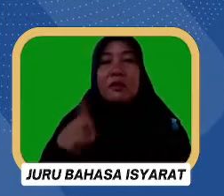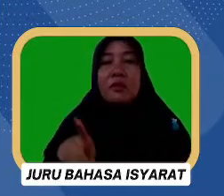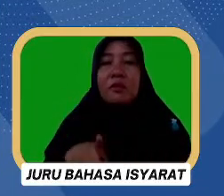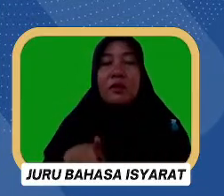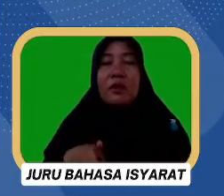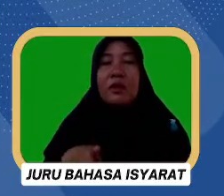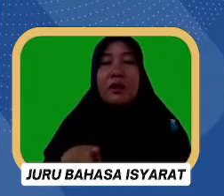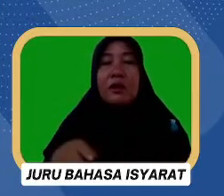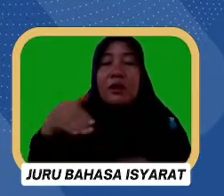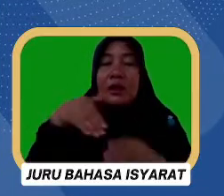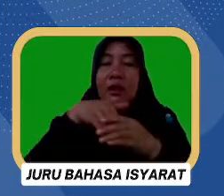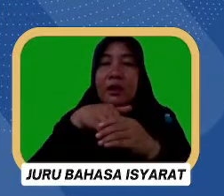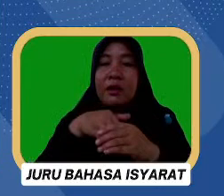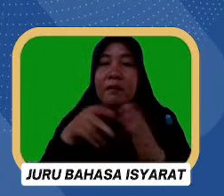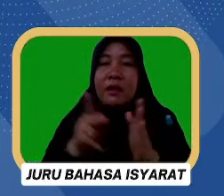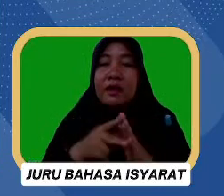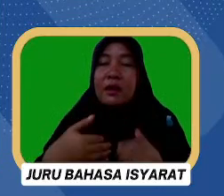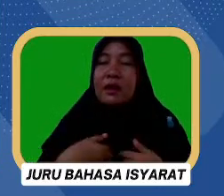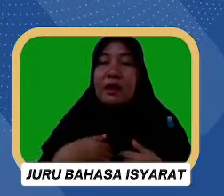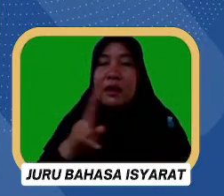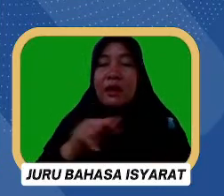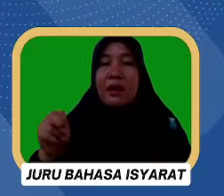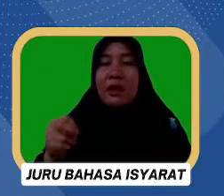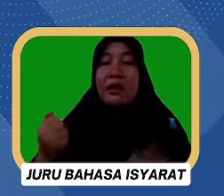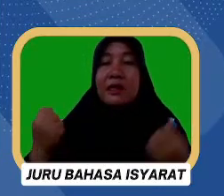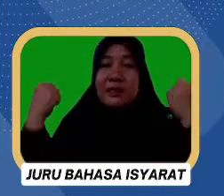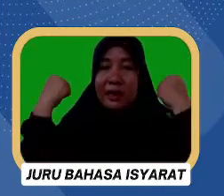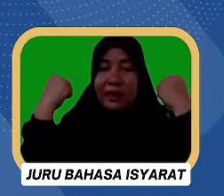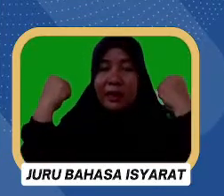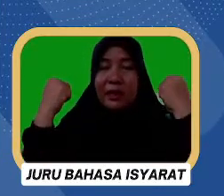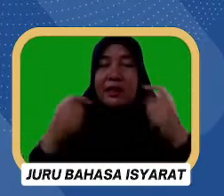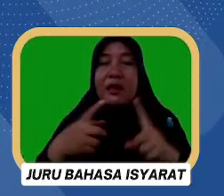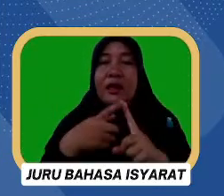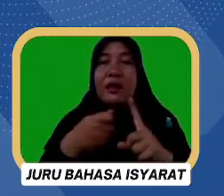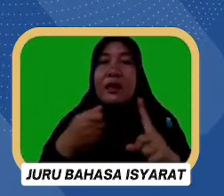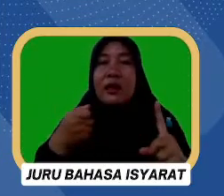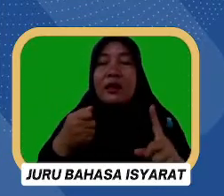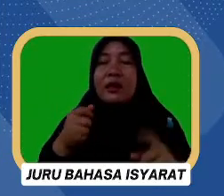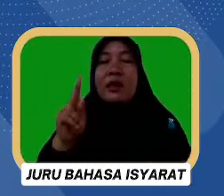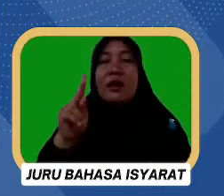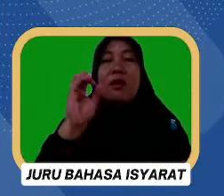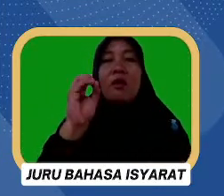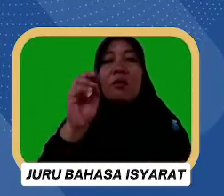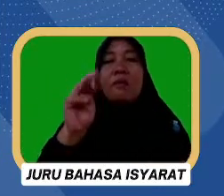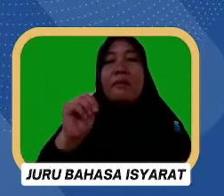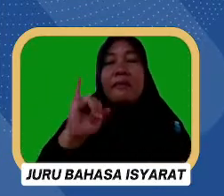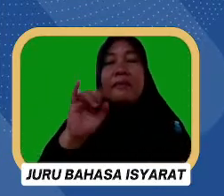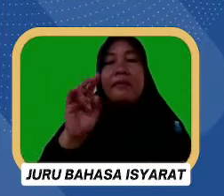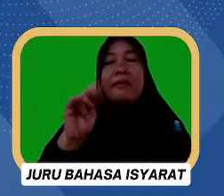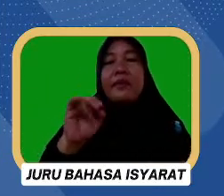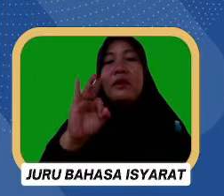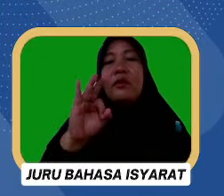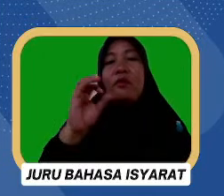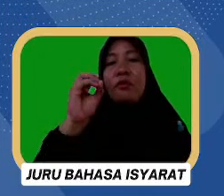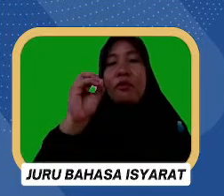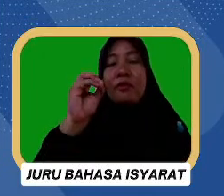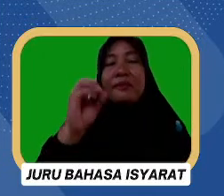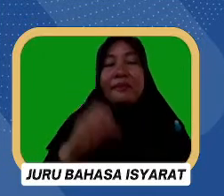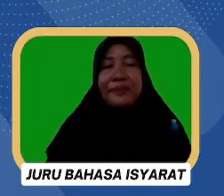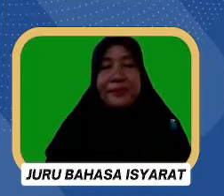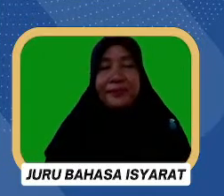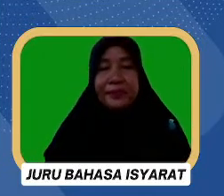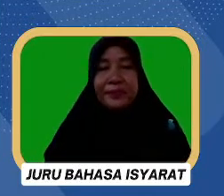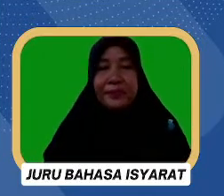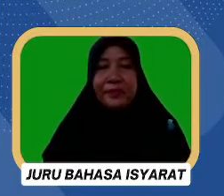mengikuti webinar hari ini yang diselenggarakan oleh Kementerian Komunikasi dan Informatika Republik Indonesia. Tak